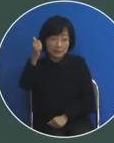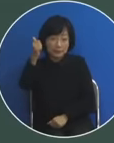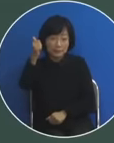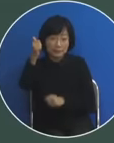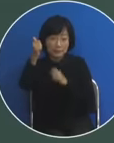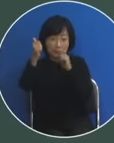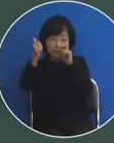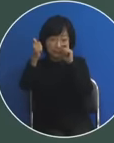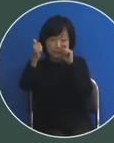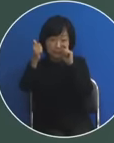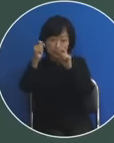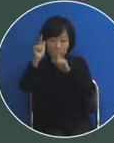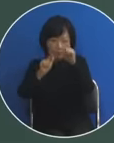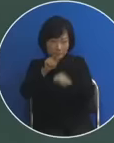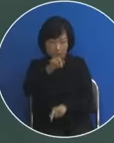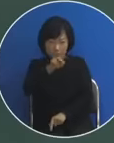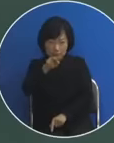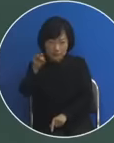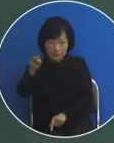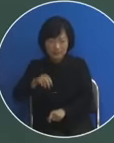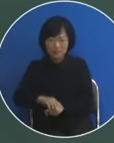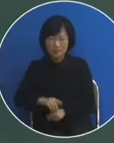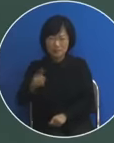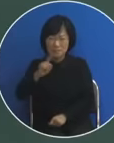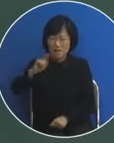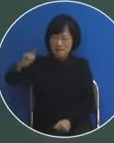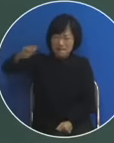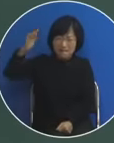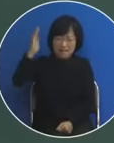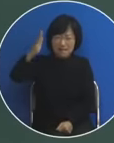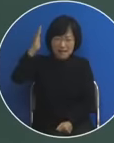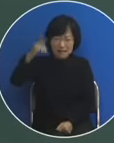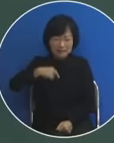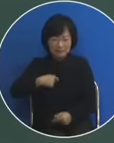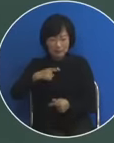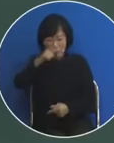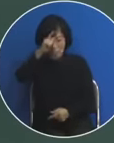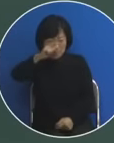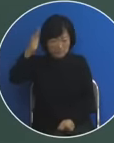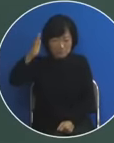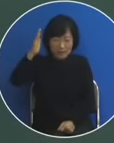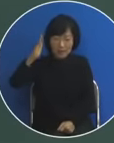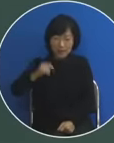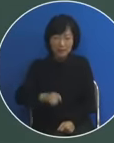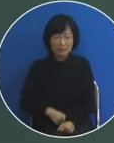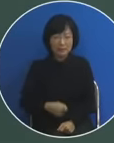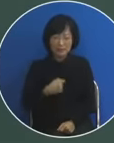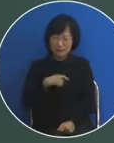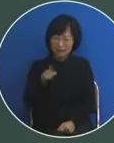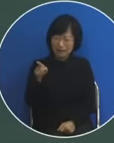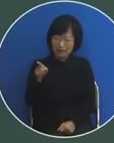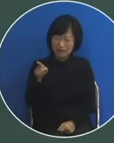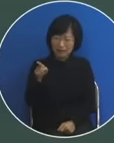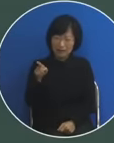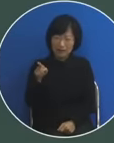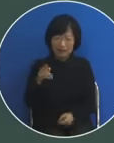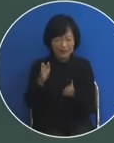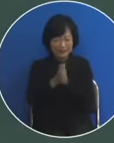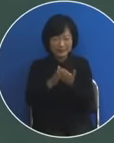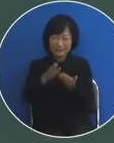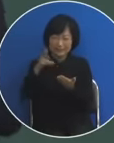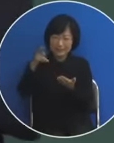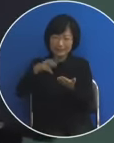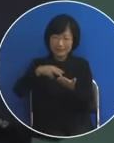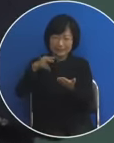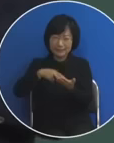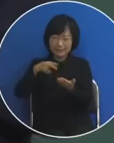막 주장합니다. 내 속으로 책 한 건 읽었구나 싶습니다. And the pastor keeps on emphasizing this one thing, and I think, oh, he must have read something. 틀린 걸 막 주장. 저 며칠 안 가지. And